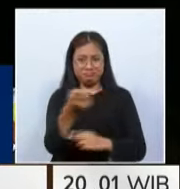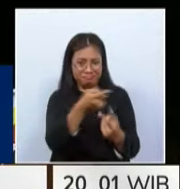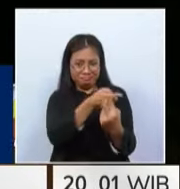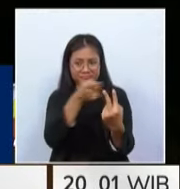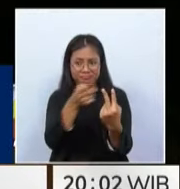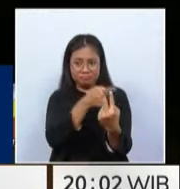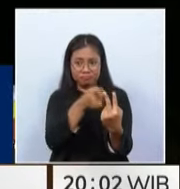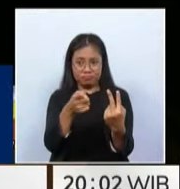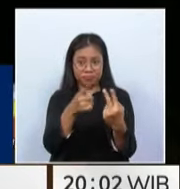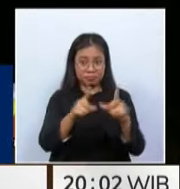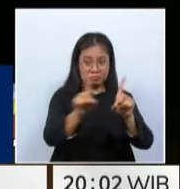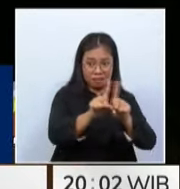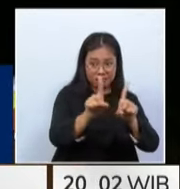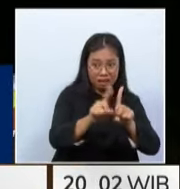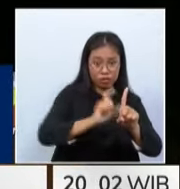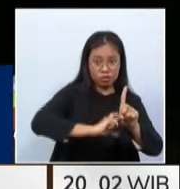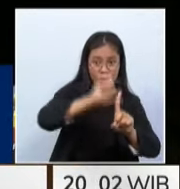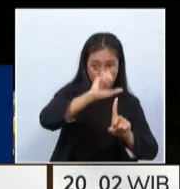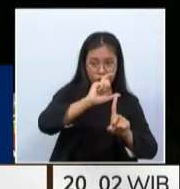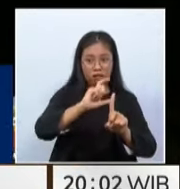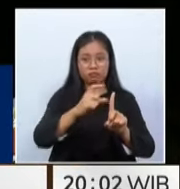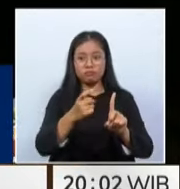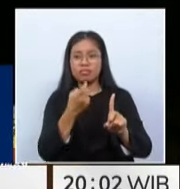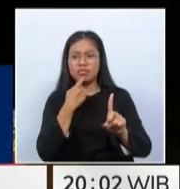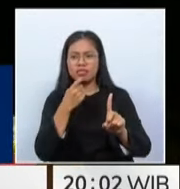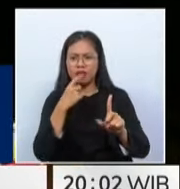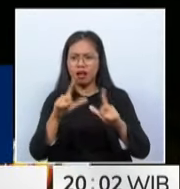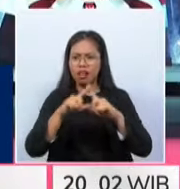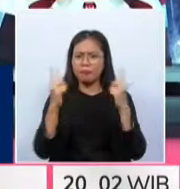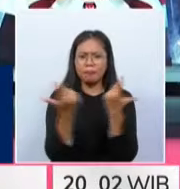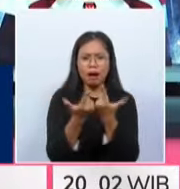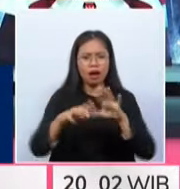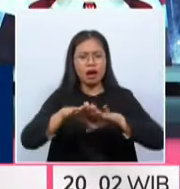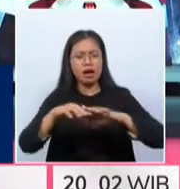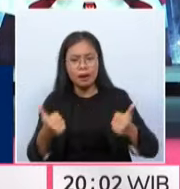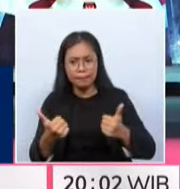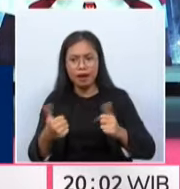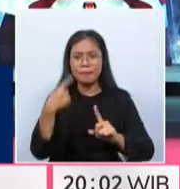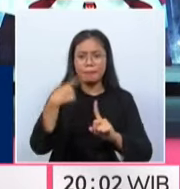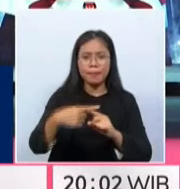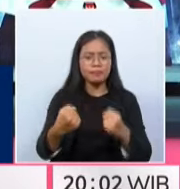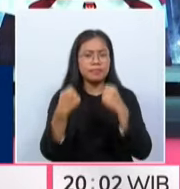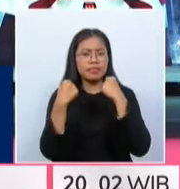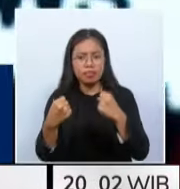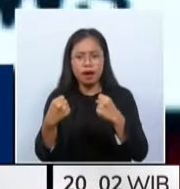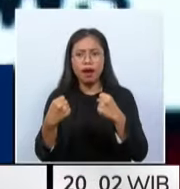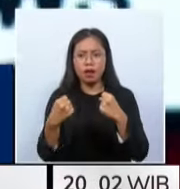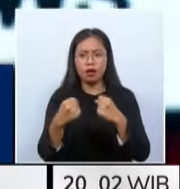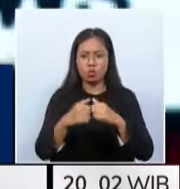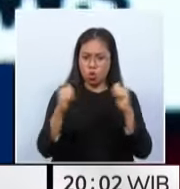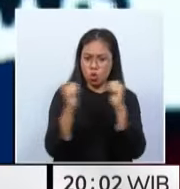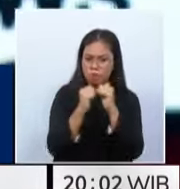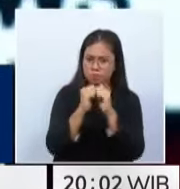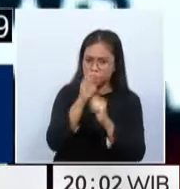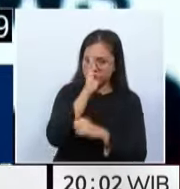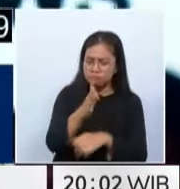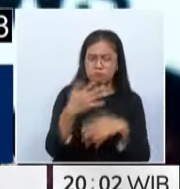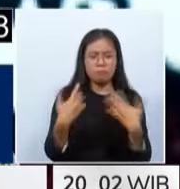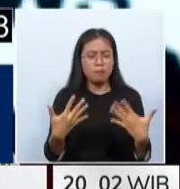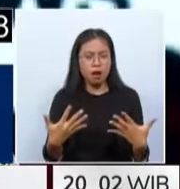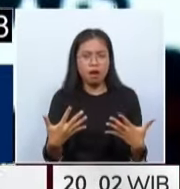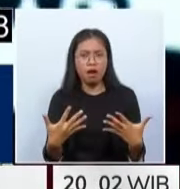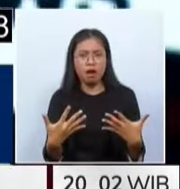penataan institusi pertahanan dan keamanan Terima kasih